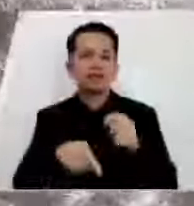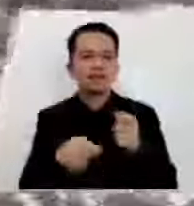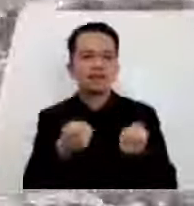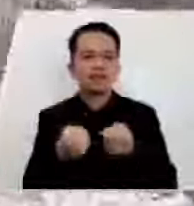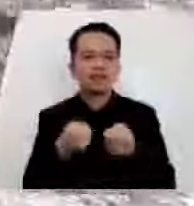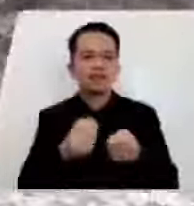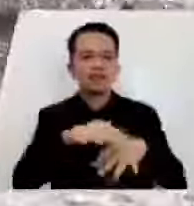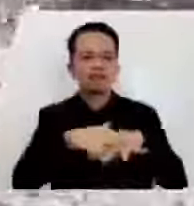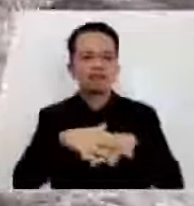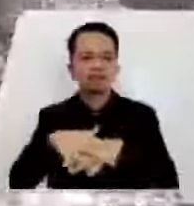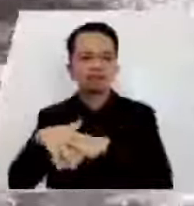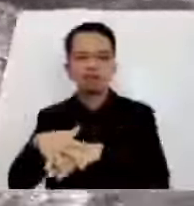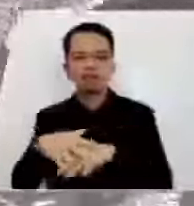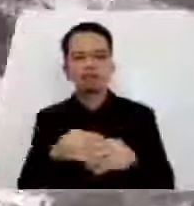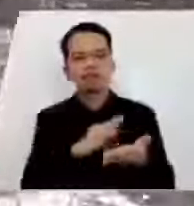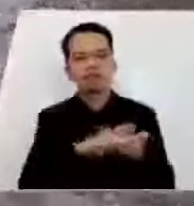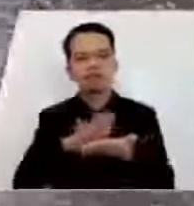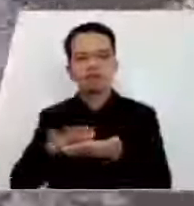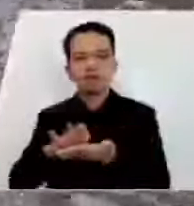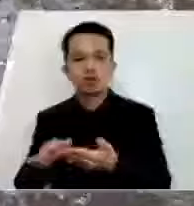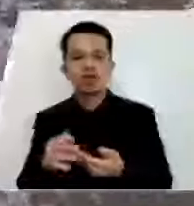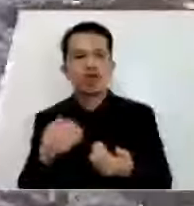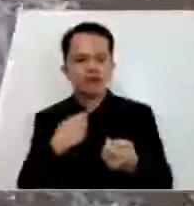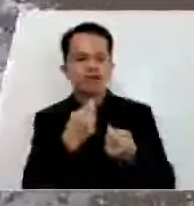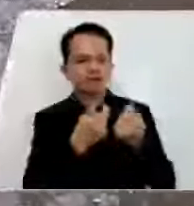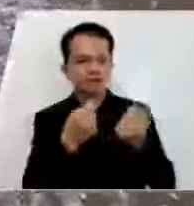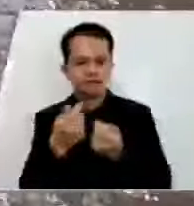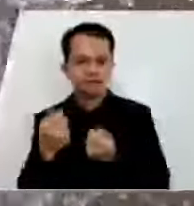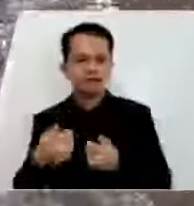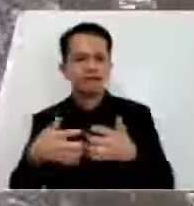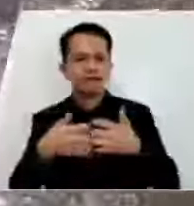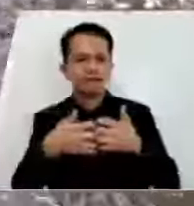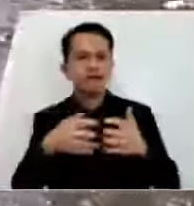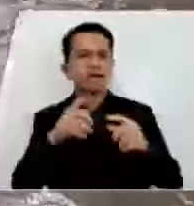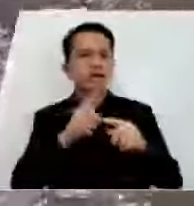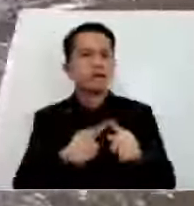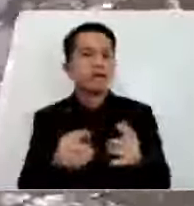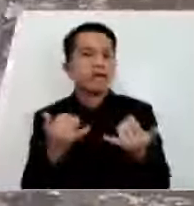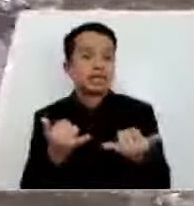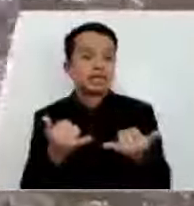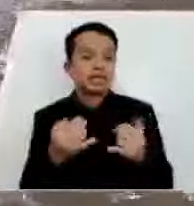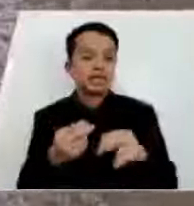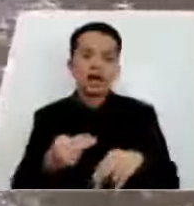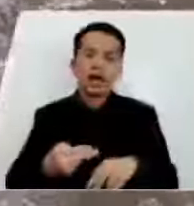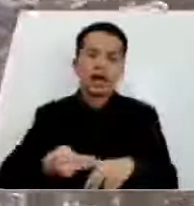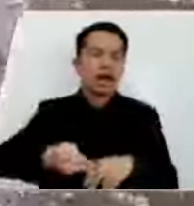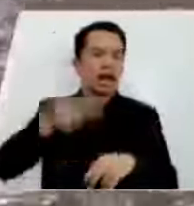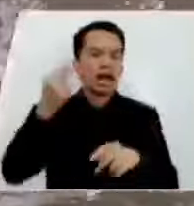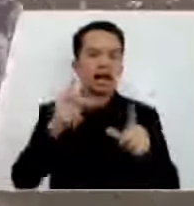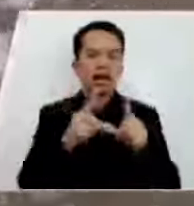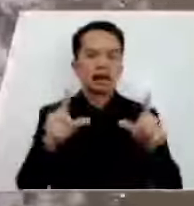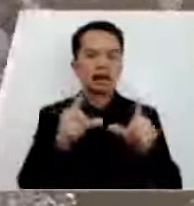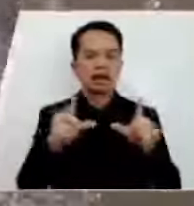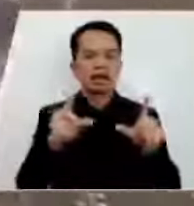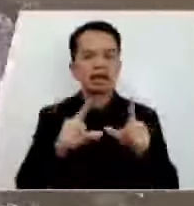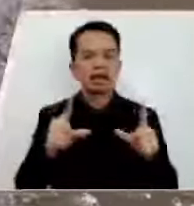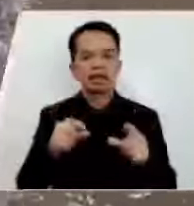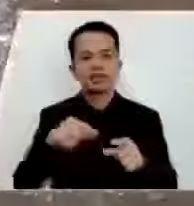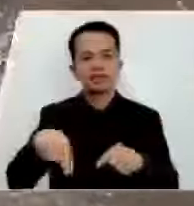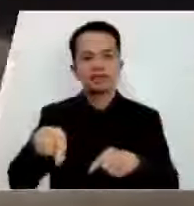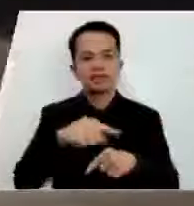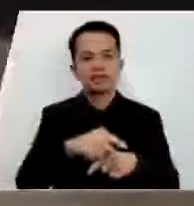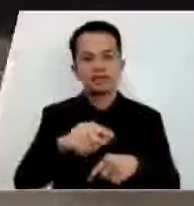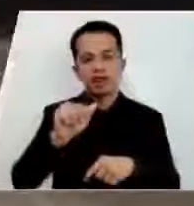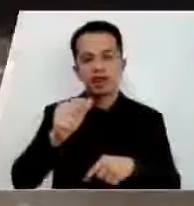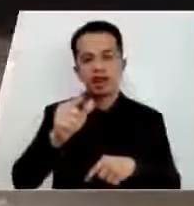chemicals na pang-treat, pang-alis yan, pero dahil medyo mataas niya yung level ng mga organisms na hindi